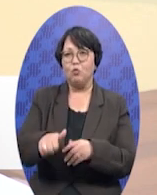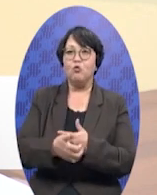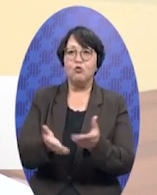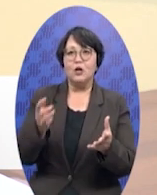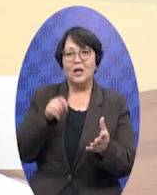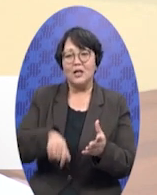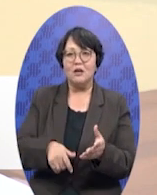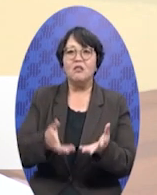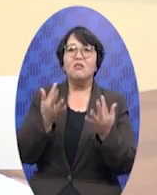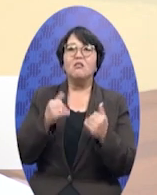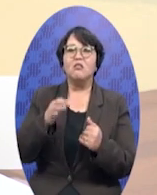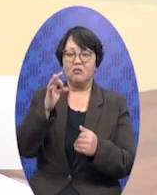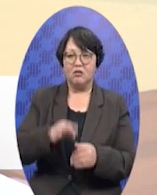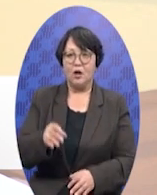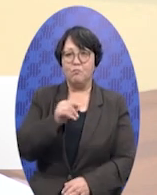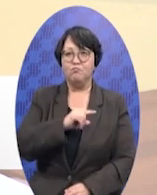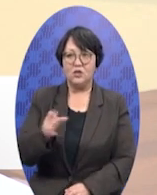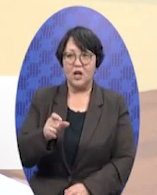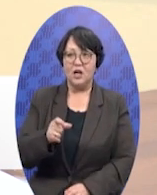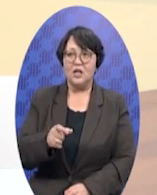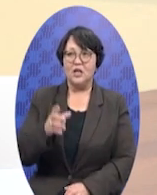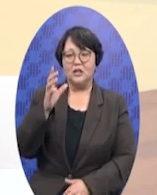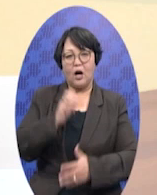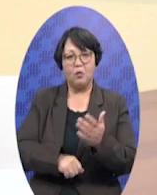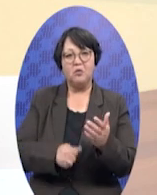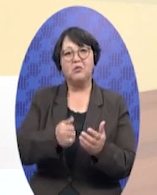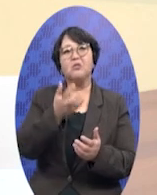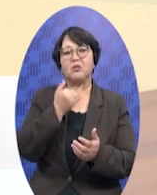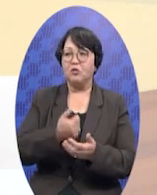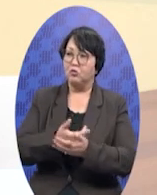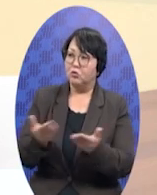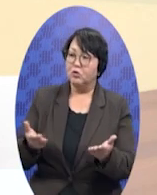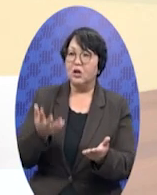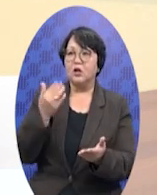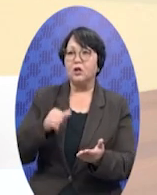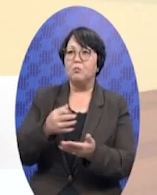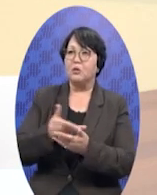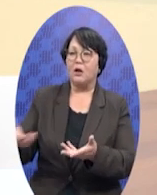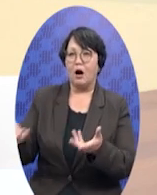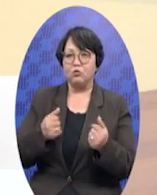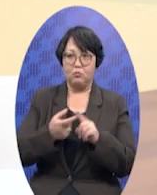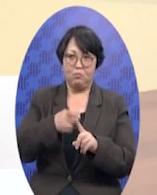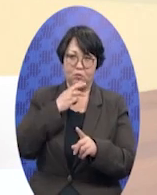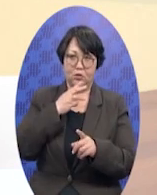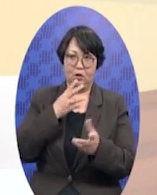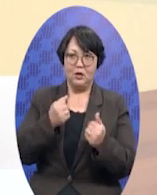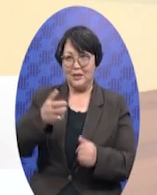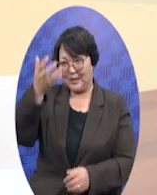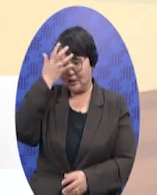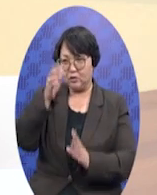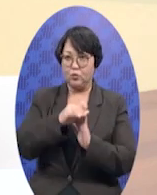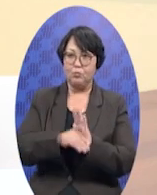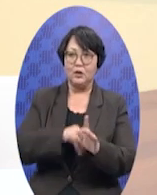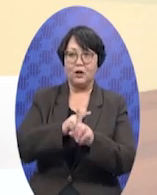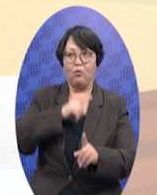хичнээн хэмжээний одоо ингээд үүргэдэл хүлээж авсан бэ, хичнээн хэмжээний санхүүжилт олгосон бэ гэж холбогдох мэдээллүүдийг нь байнга авч байгаа. Засгийн газрын журам шаардлагыг хангаж байгаа энэ зээлдэгч